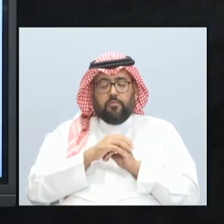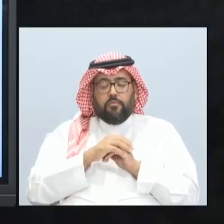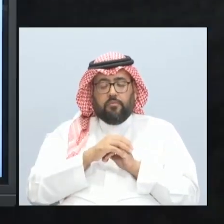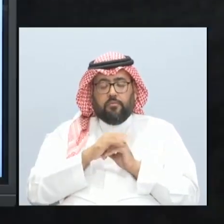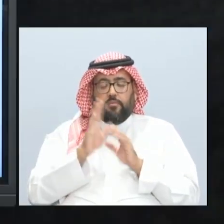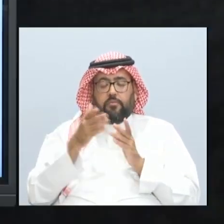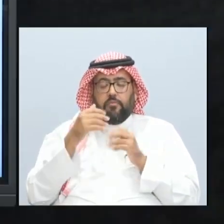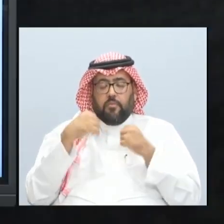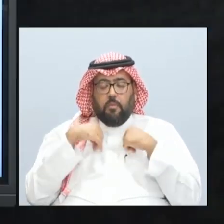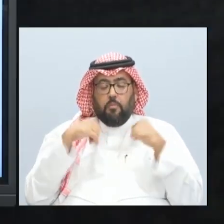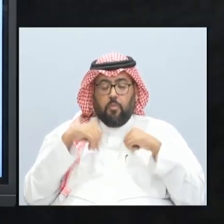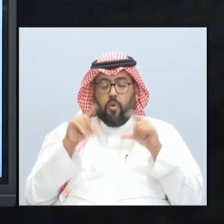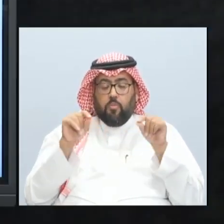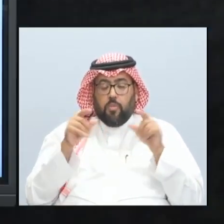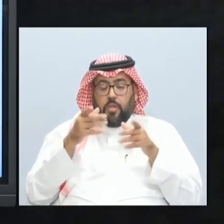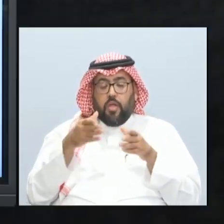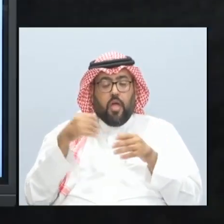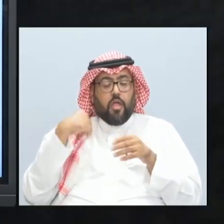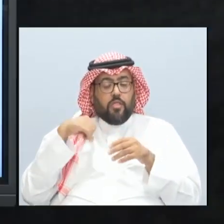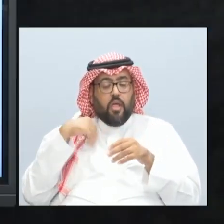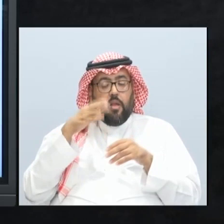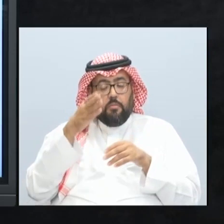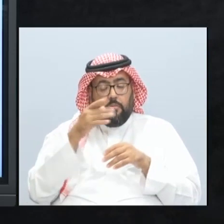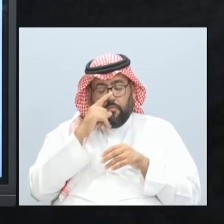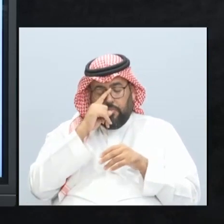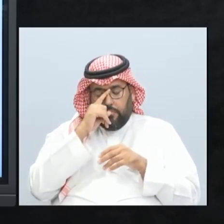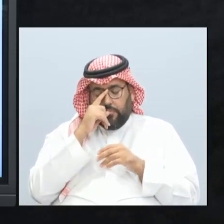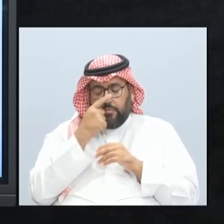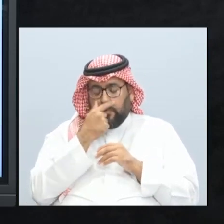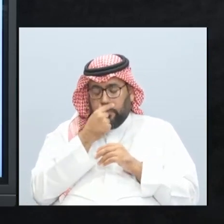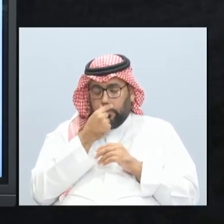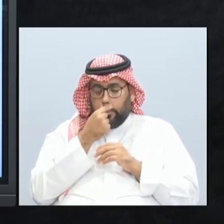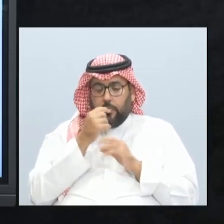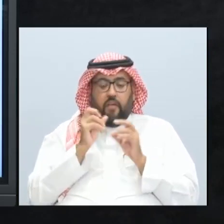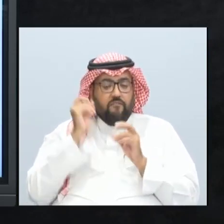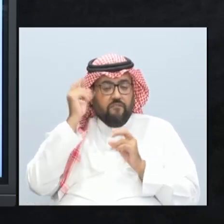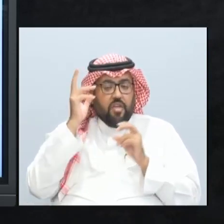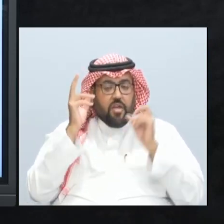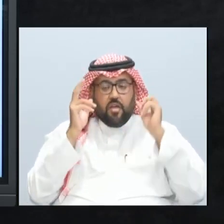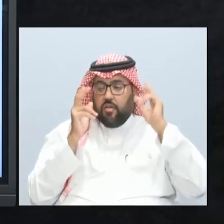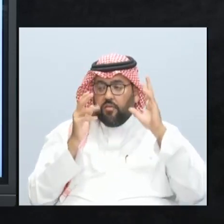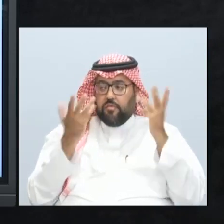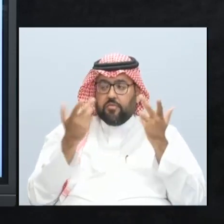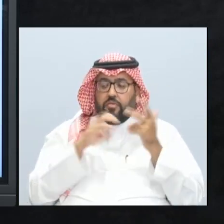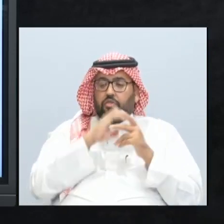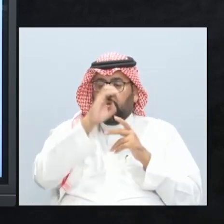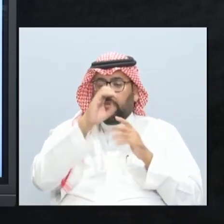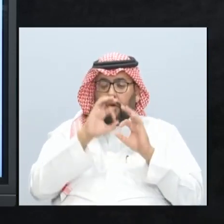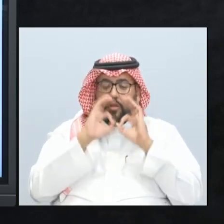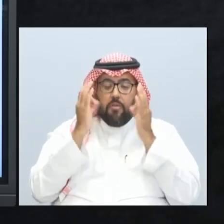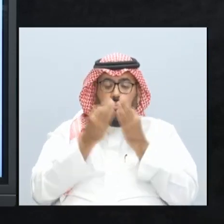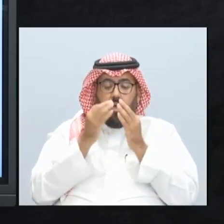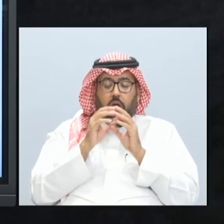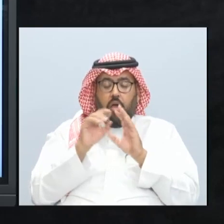ايها البطل وبامكانك ايتها البطله ان تقترح ان تقترح جميعا